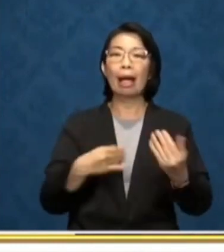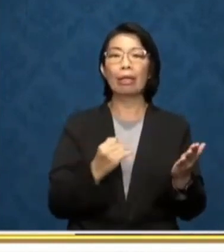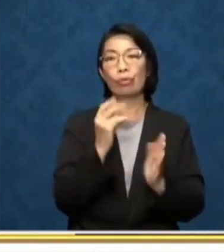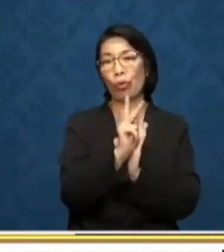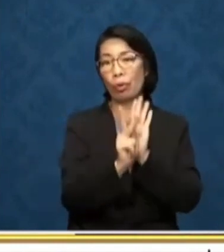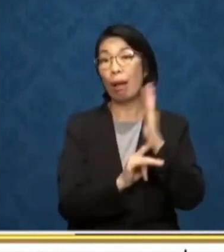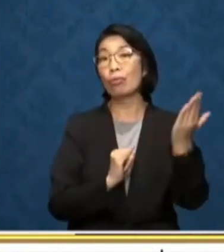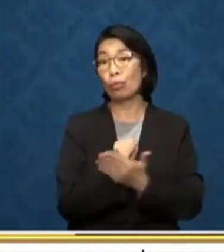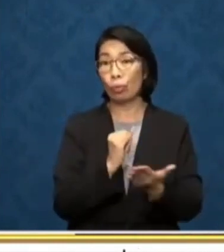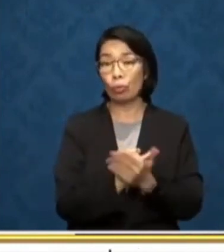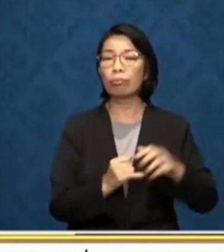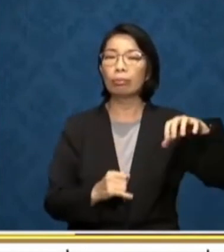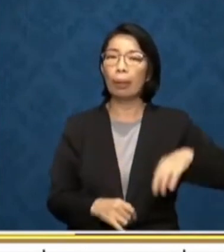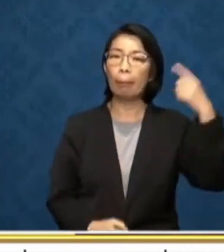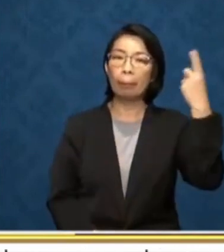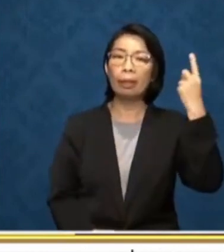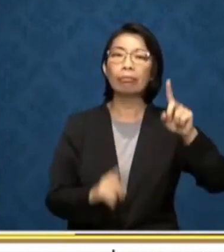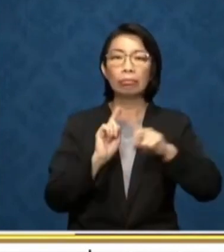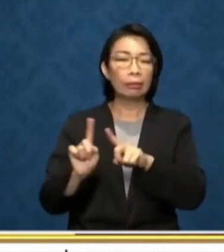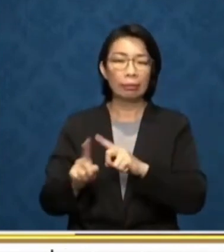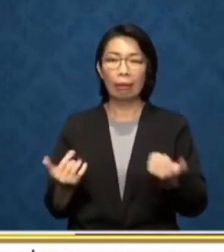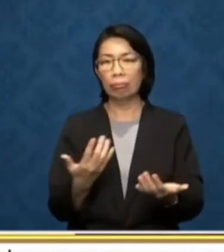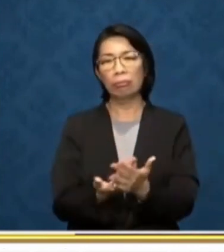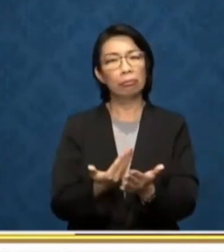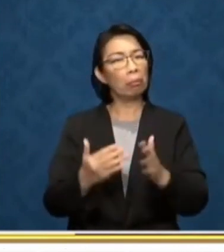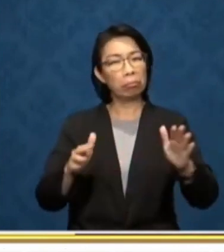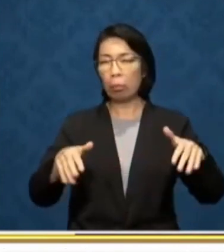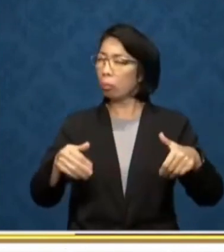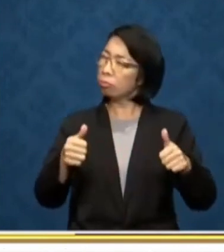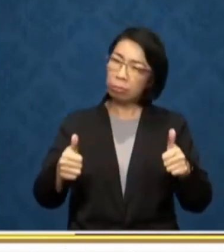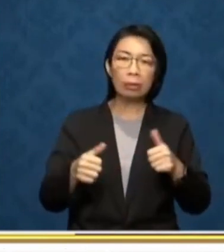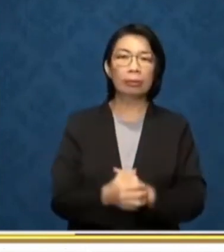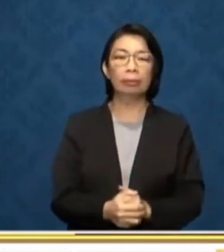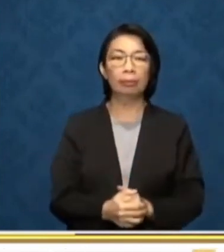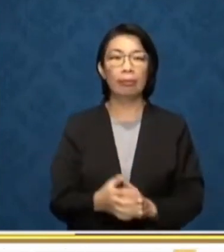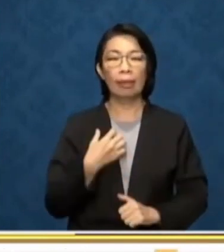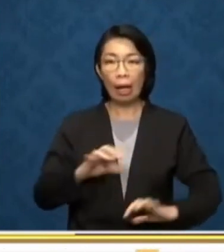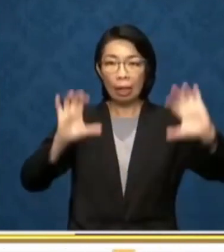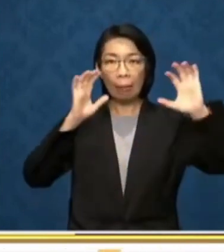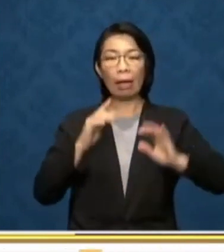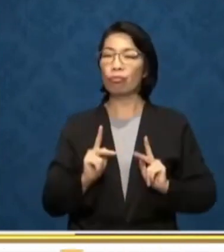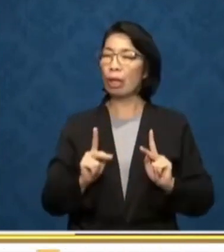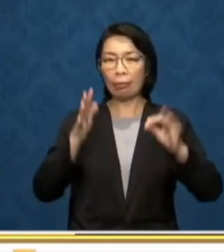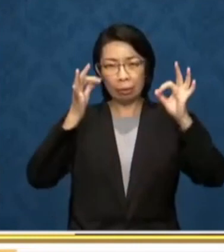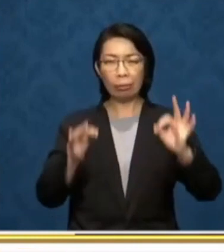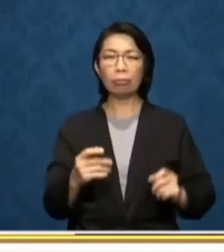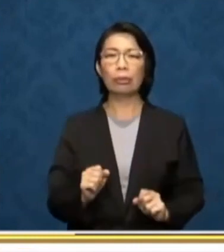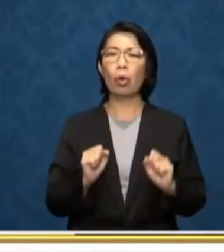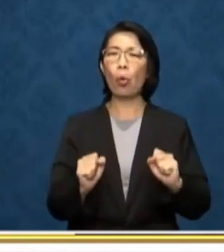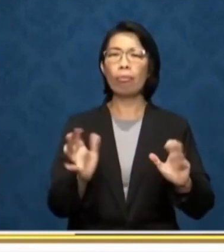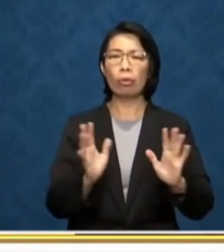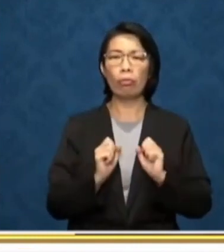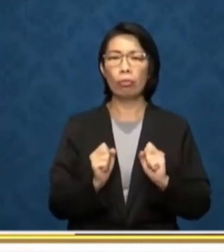ป็นสถานที่ท่องเที่ยวอีกเยอะๆครับเงินทั้งนั้นนะครับเพราะนั้นผมเชื่อว่าถ้ารัฐบาลกล้าตัดสินใจไม่ต้องไปกลัวอะไรหรอกครับไปกลัวทำไม